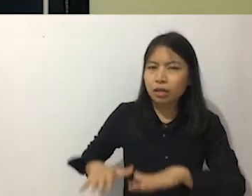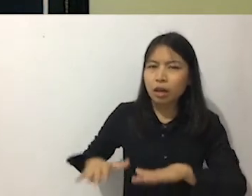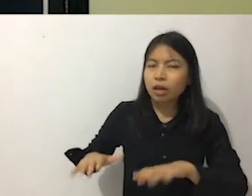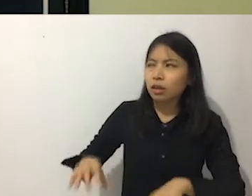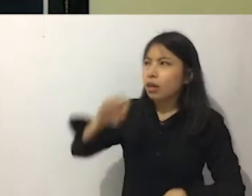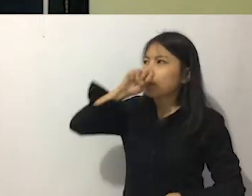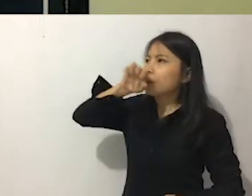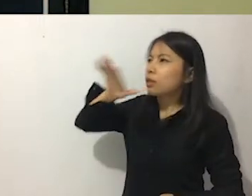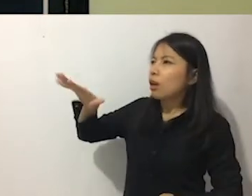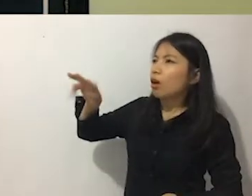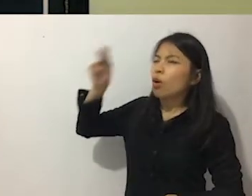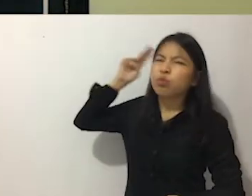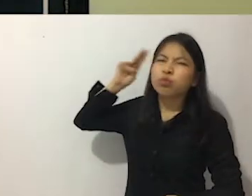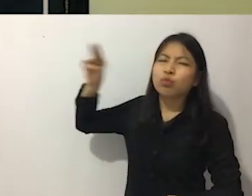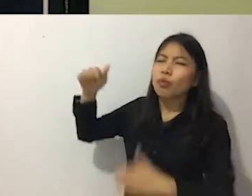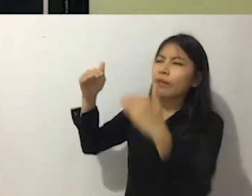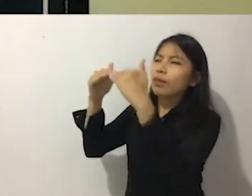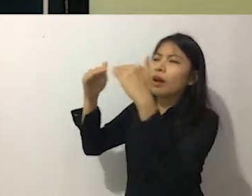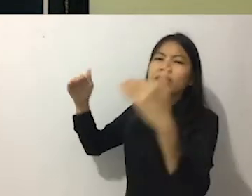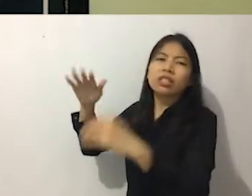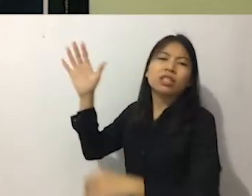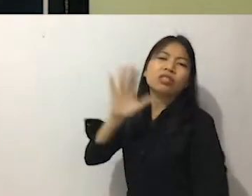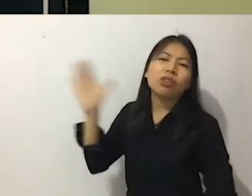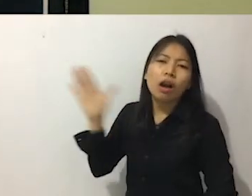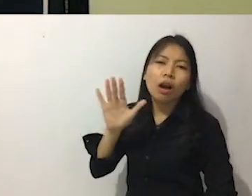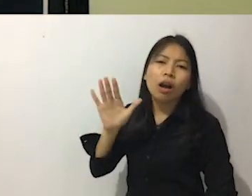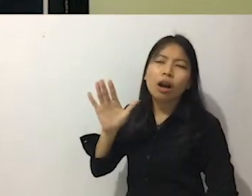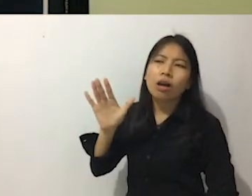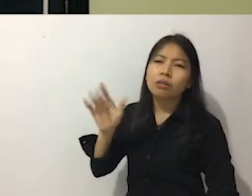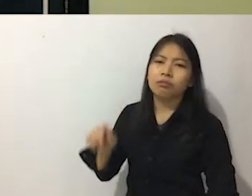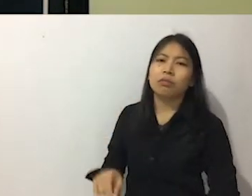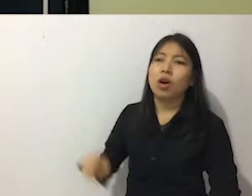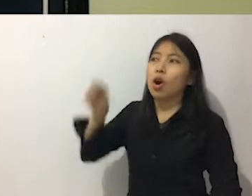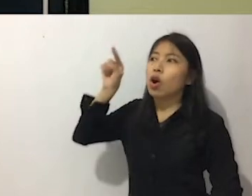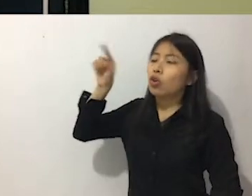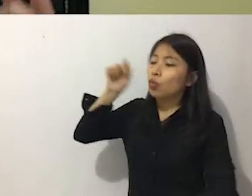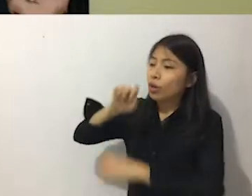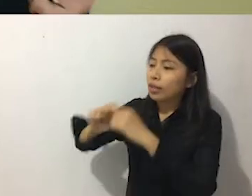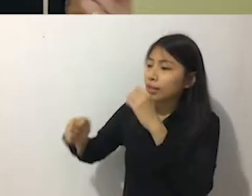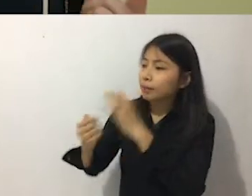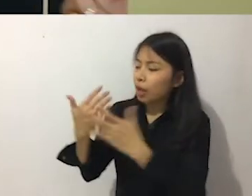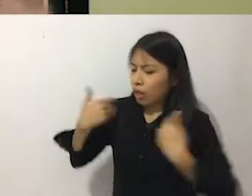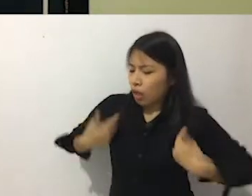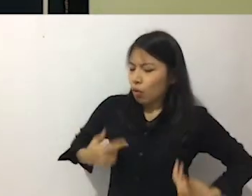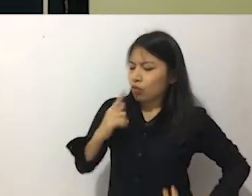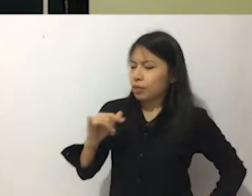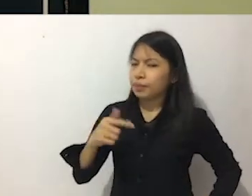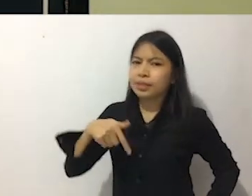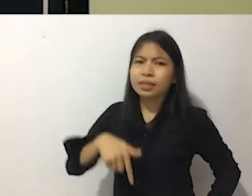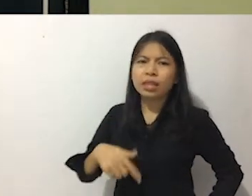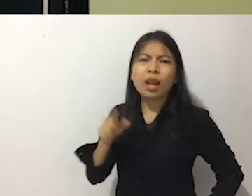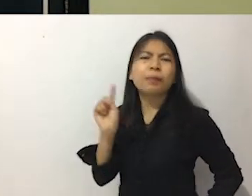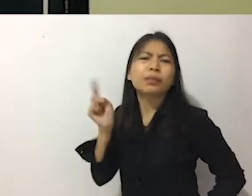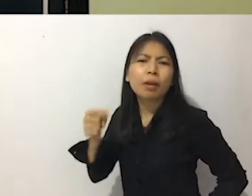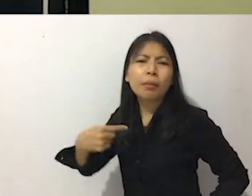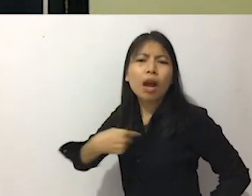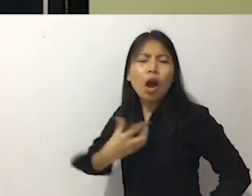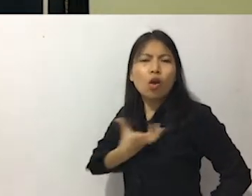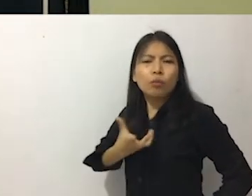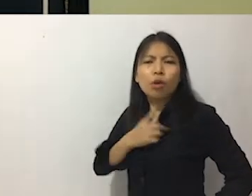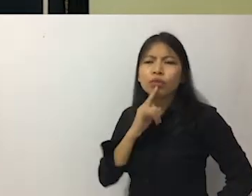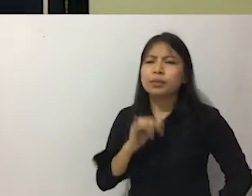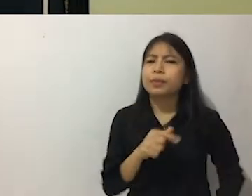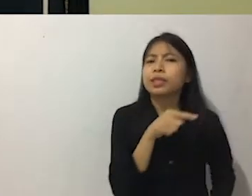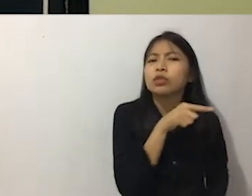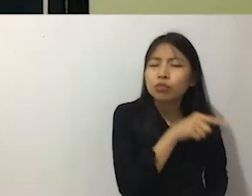tidak adil. Kenapa Tuhan menciptakan aku secara fisik begini? Padahal aku kepengen yang seperti itu. Mengapa